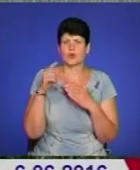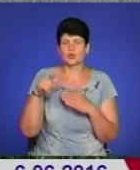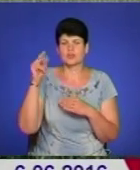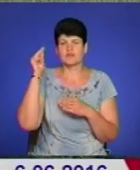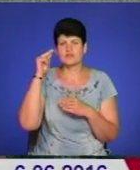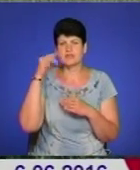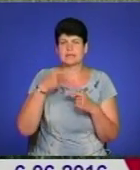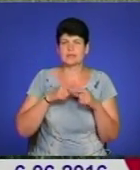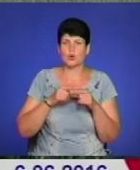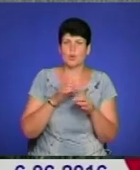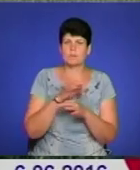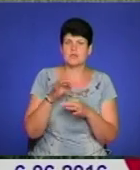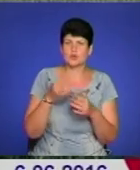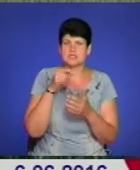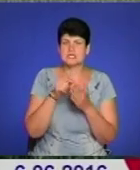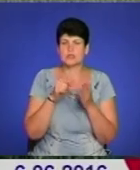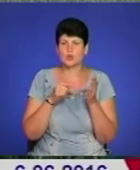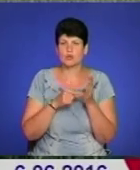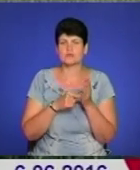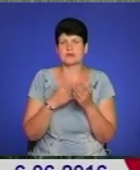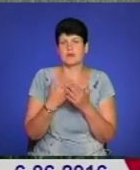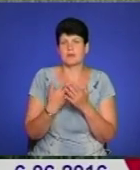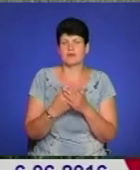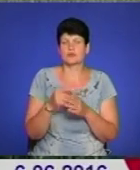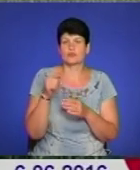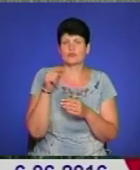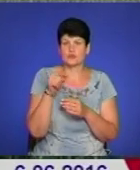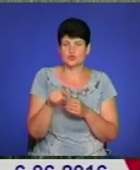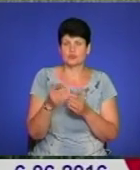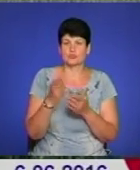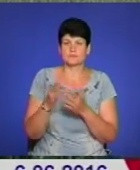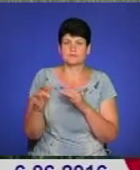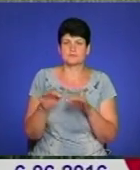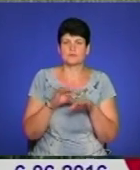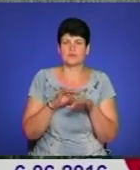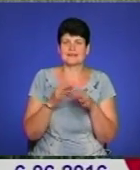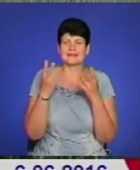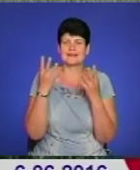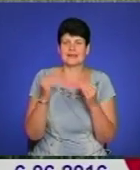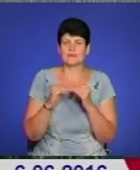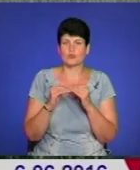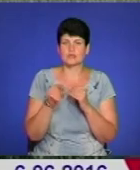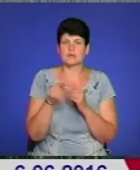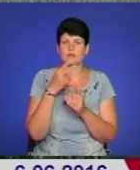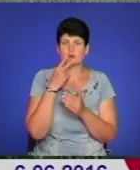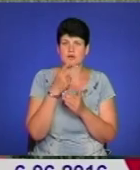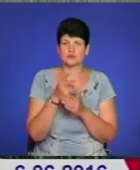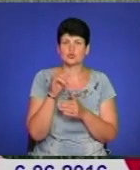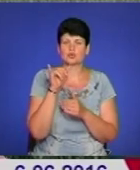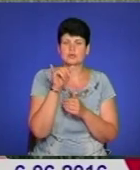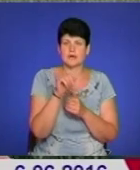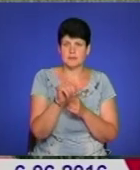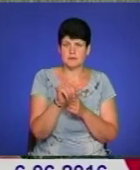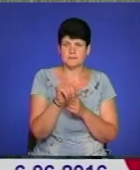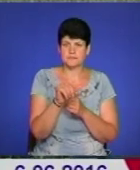вивчають технологію, обмінюються досвідом. І, напевно, тому сенс проведення День полів, тому що ти показуєш, що в тебе, а я